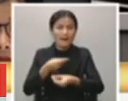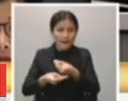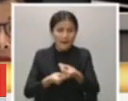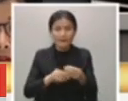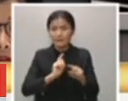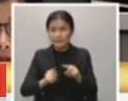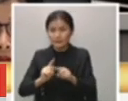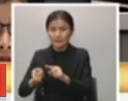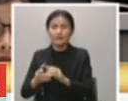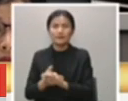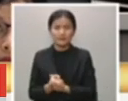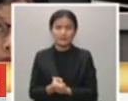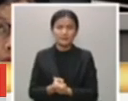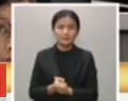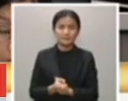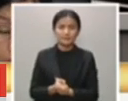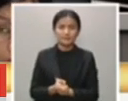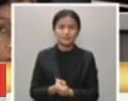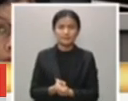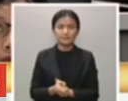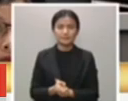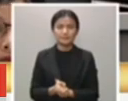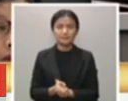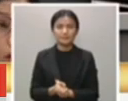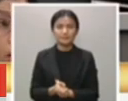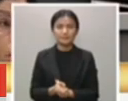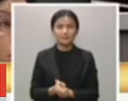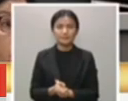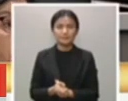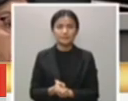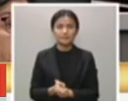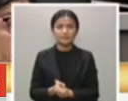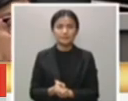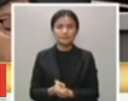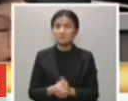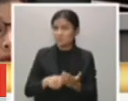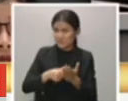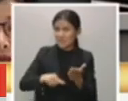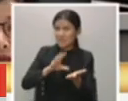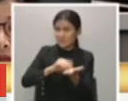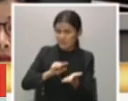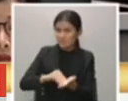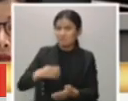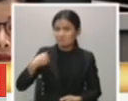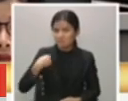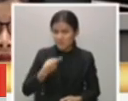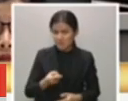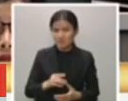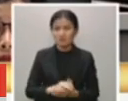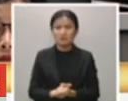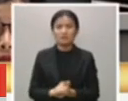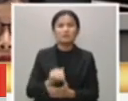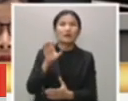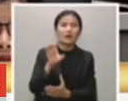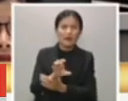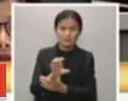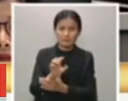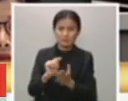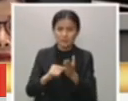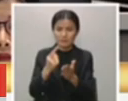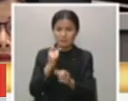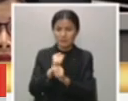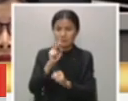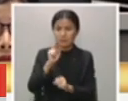ายเลยในการที่จะเตรียมไปขูดรีดภาษีกับพี่น้องประชาชนกลุ่มนี้ภาษี e-payment เนี่ยมีบังคับมาตั้งแต่ปี62